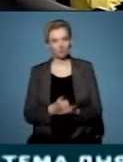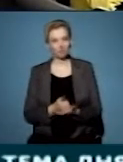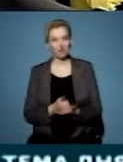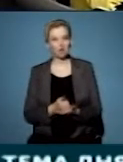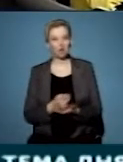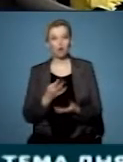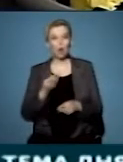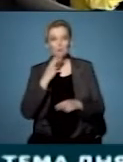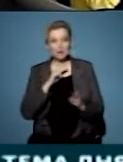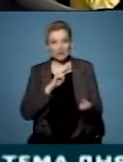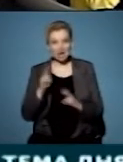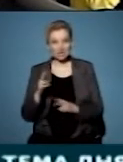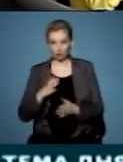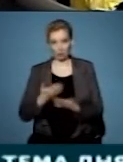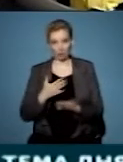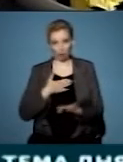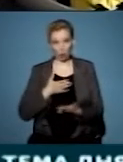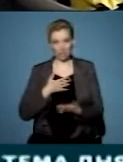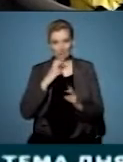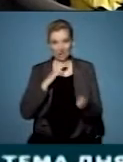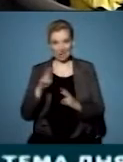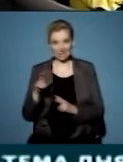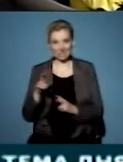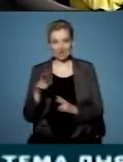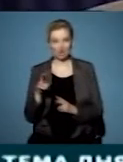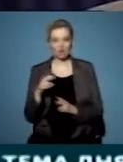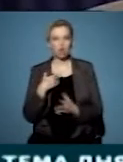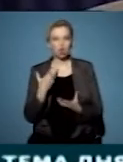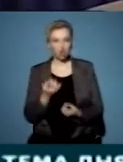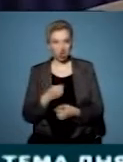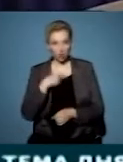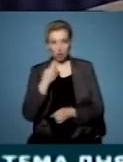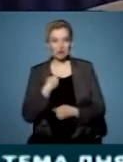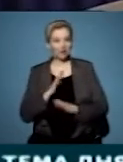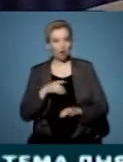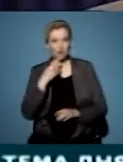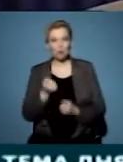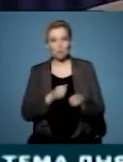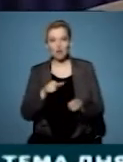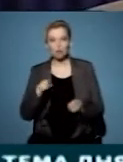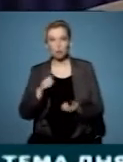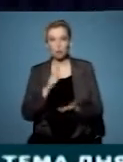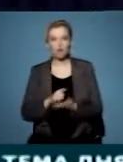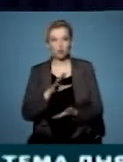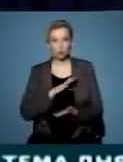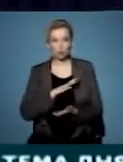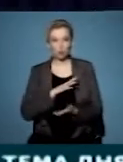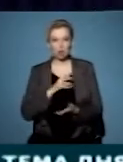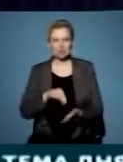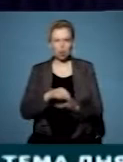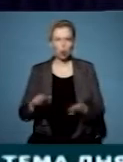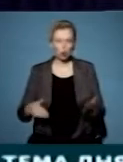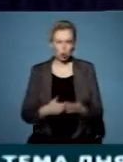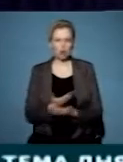Проте претензії, мої, наприклад, претензії, я ще раз наголошую, я не говорила перевізникам, що мають бути закуплені